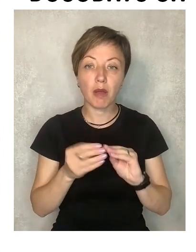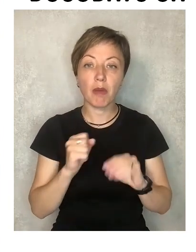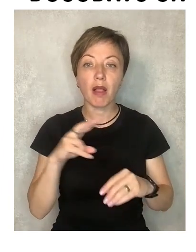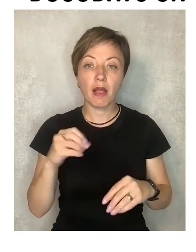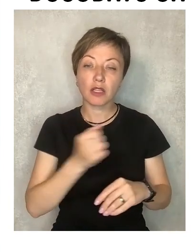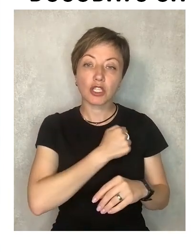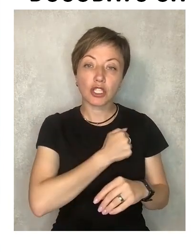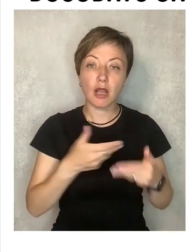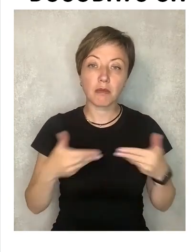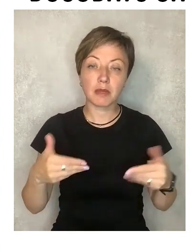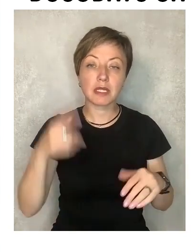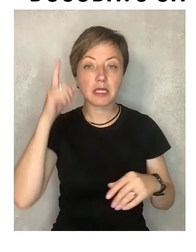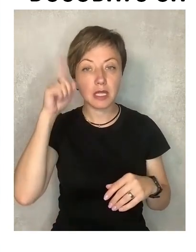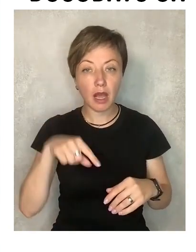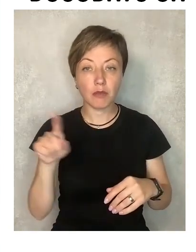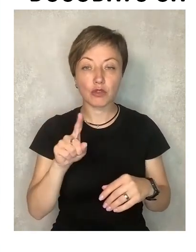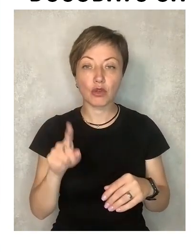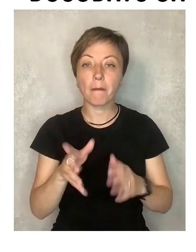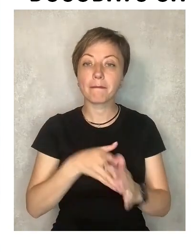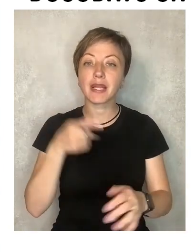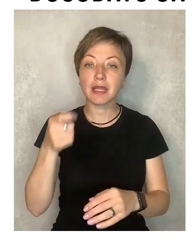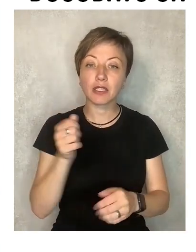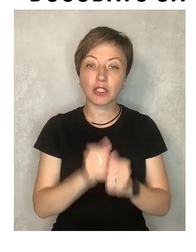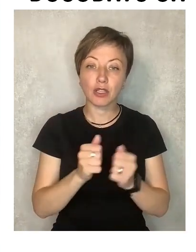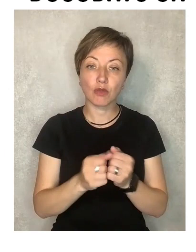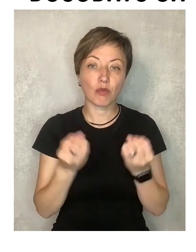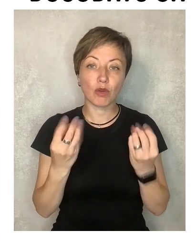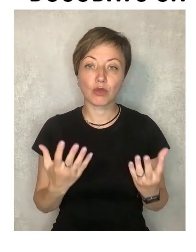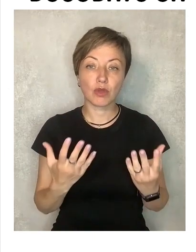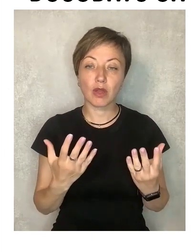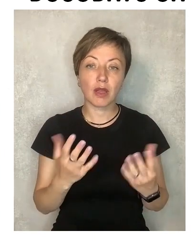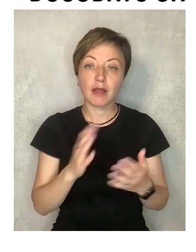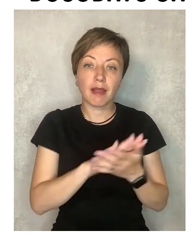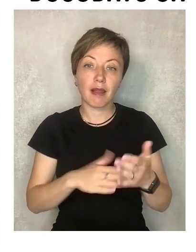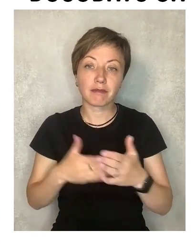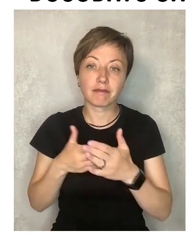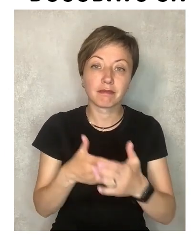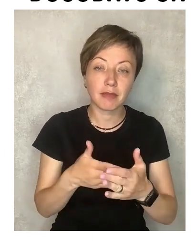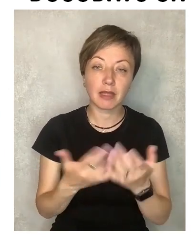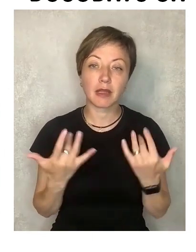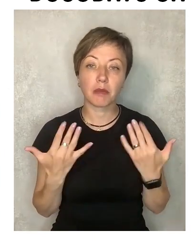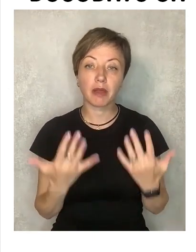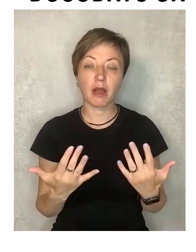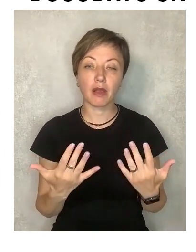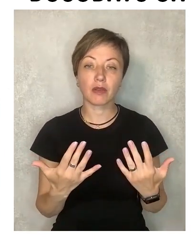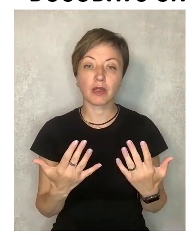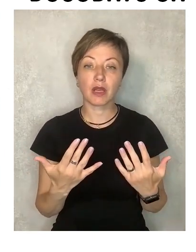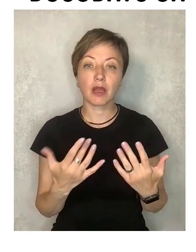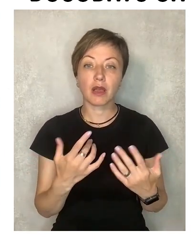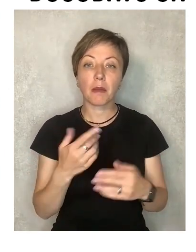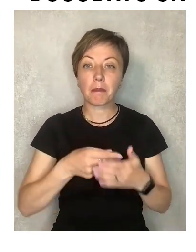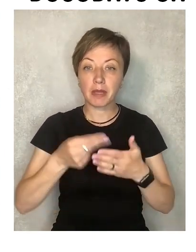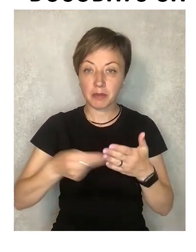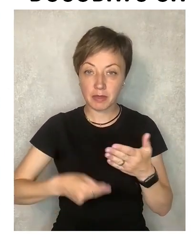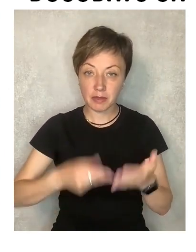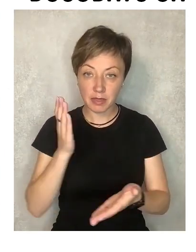що петиції дуже часто просто не йдуть далі. Тобто вони набирають необхідну кількість підписів,